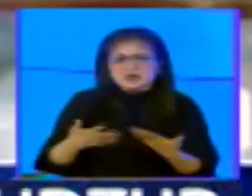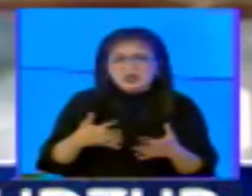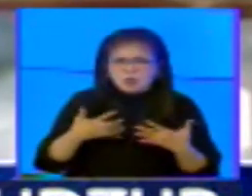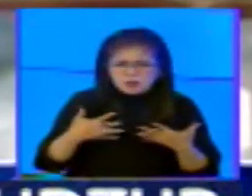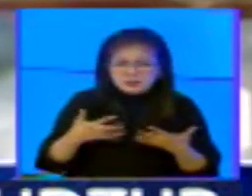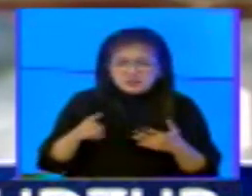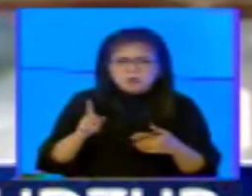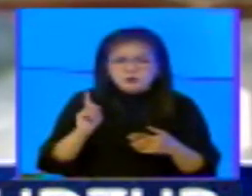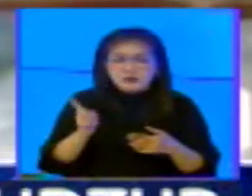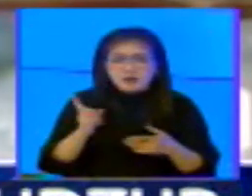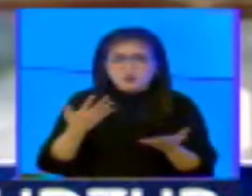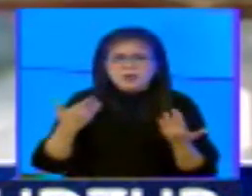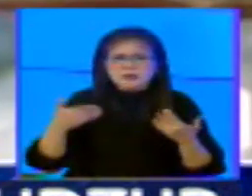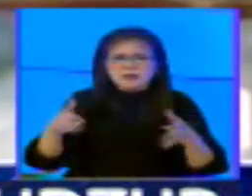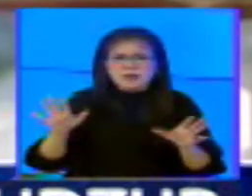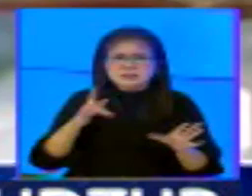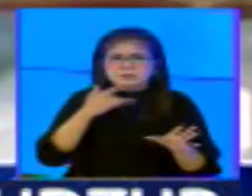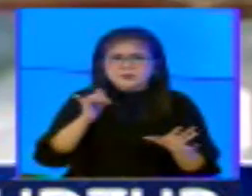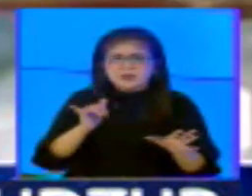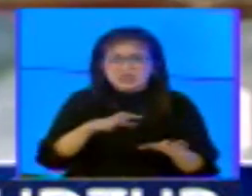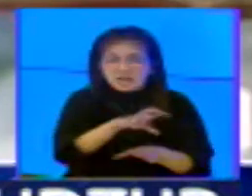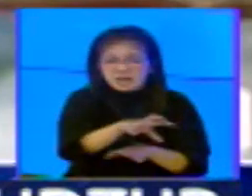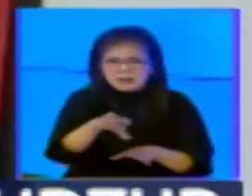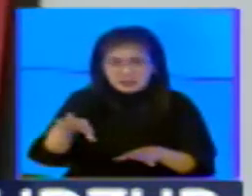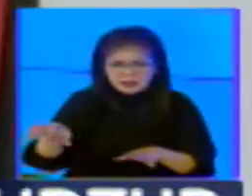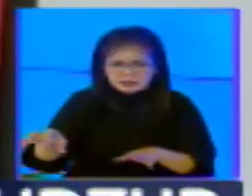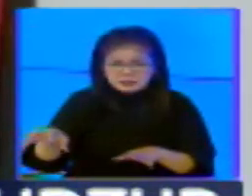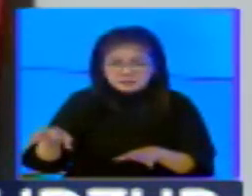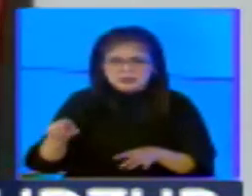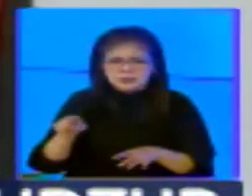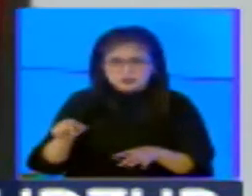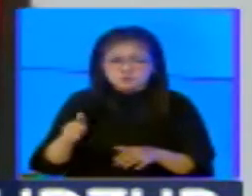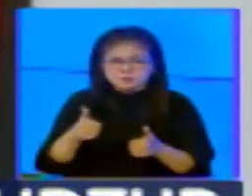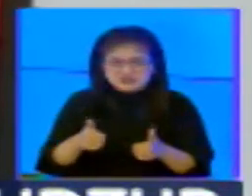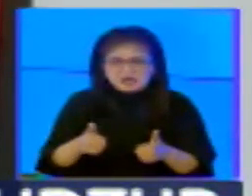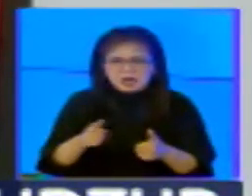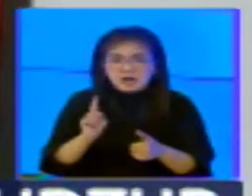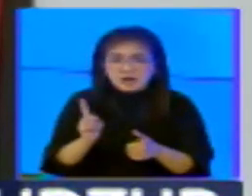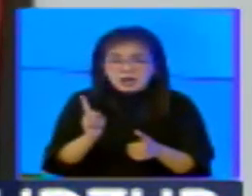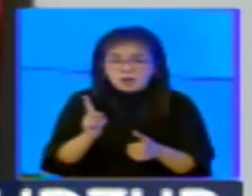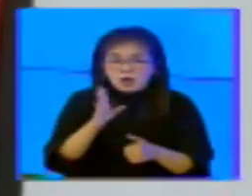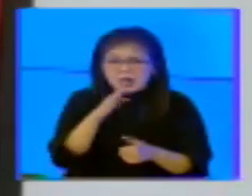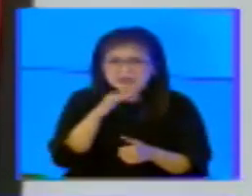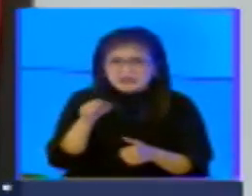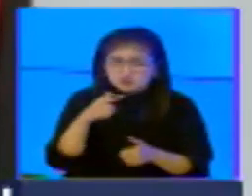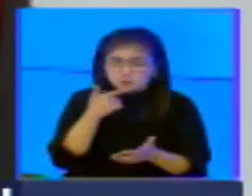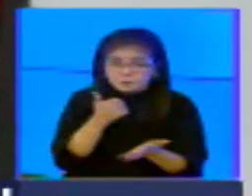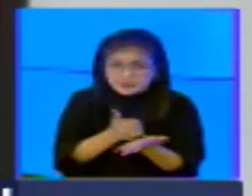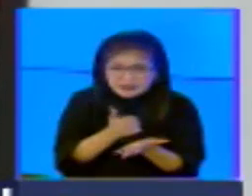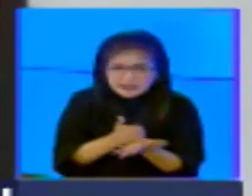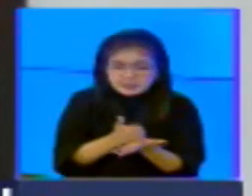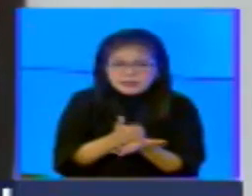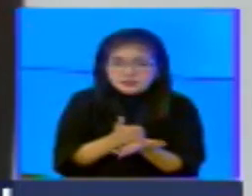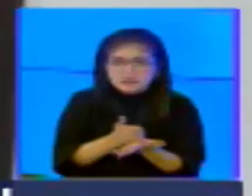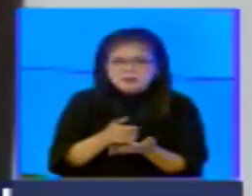salah satu udhrun min a'dzari al-jumu'ah. Sepanjang udhur itu masih ada, maka